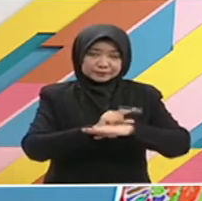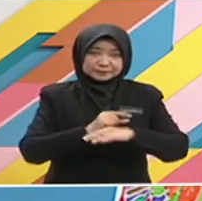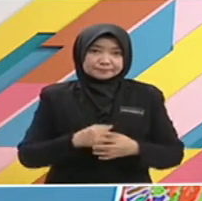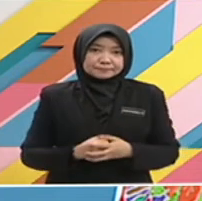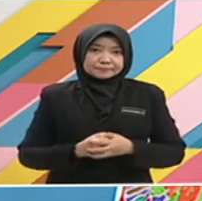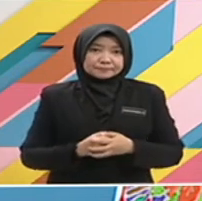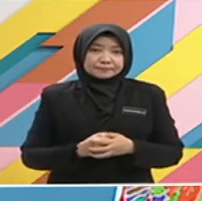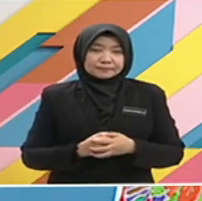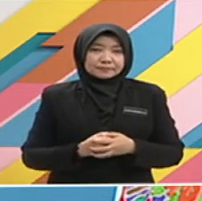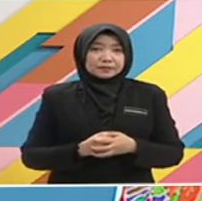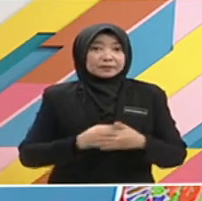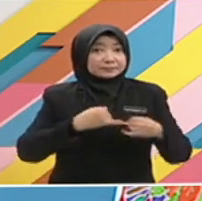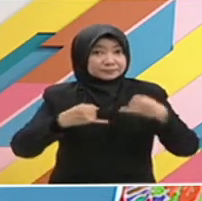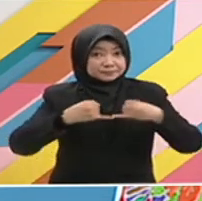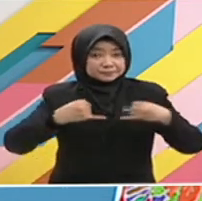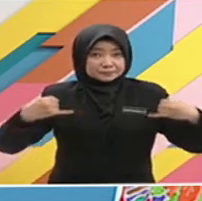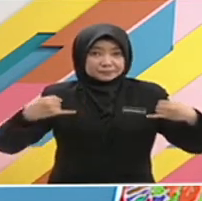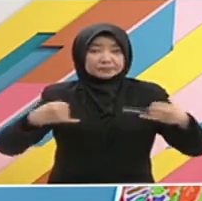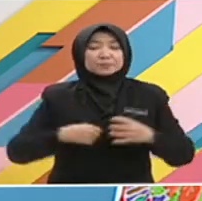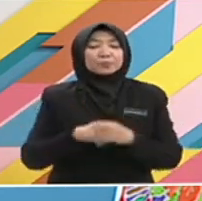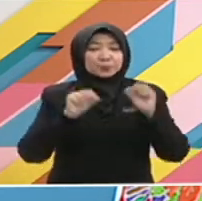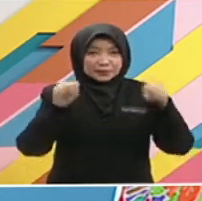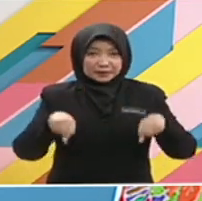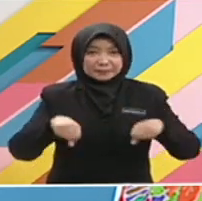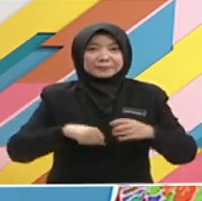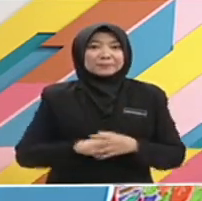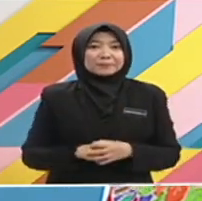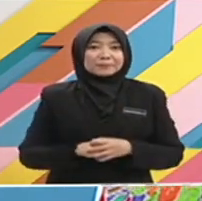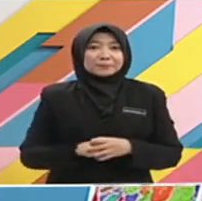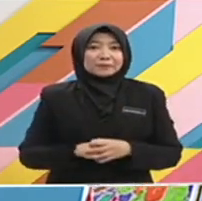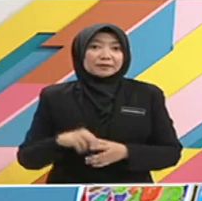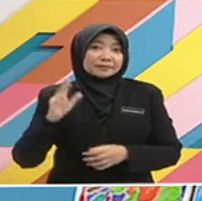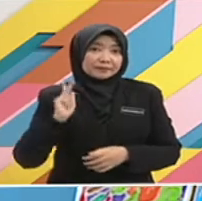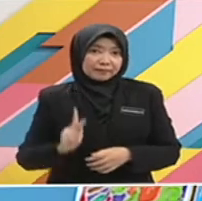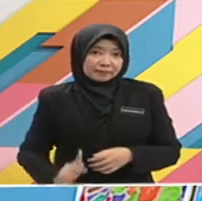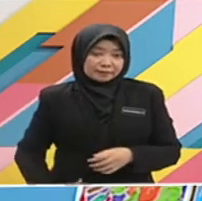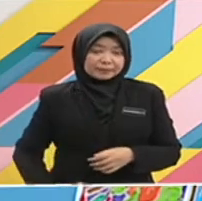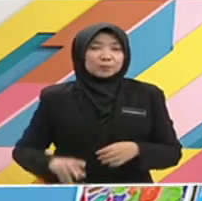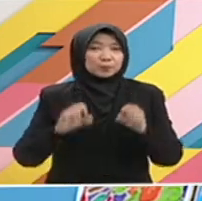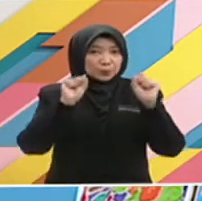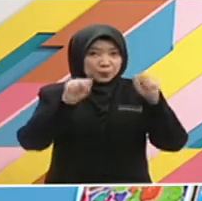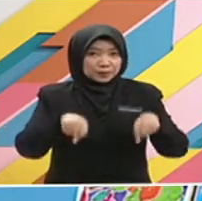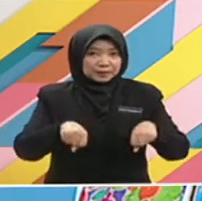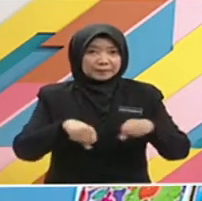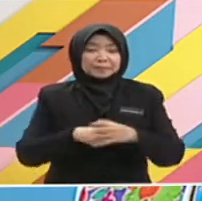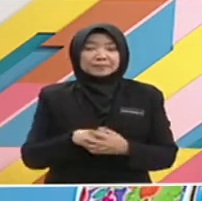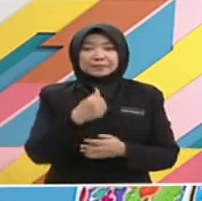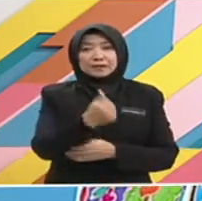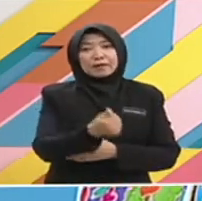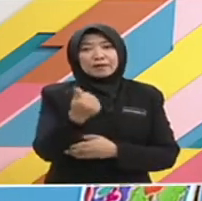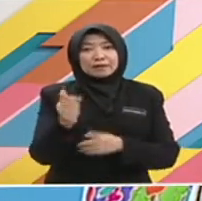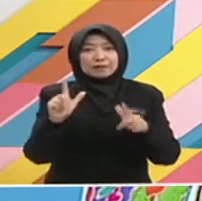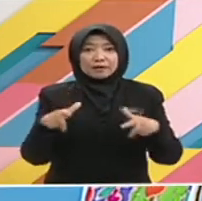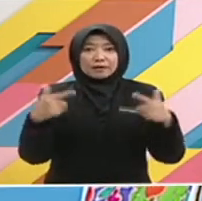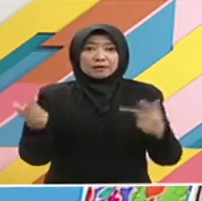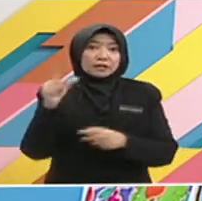bulu. Benang. Kalau tak ada tak apa, boleh guna tali rafia ataupun kain perca. Kain perca. Dan alatan lain adalah seperti